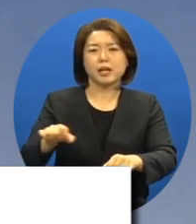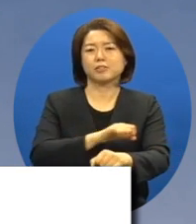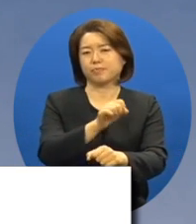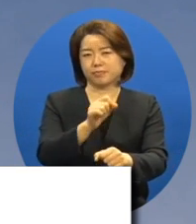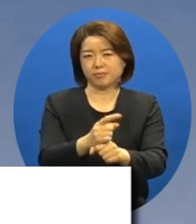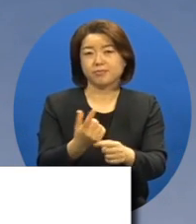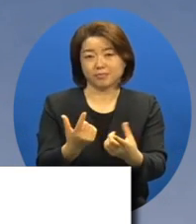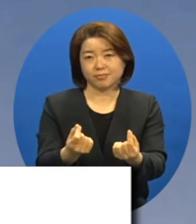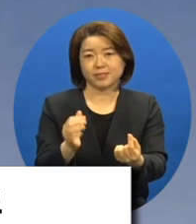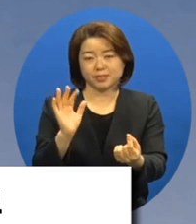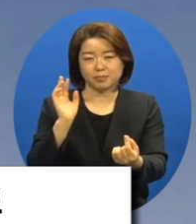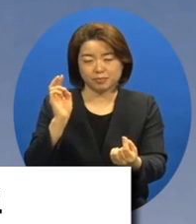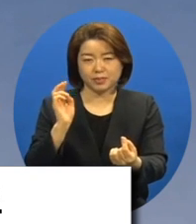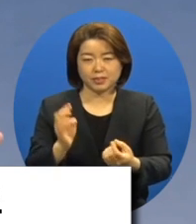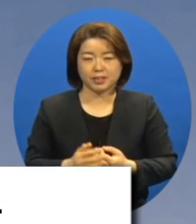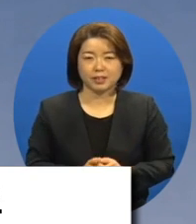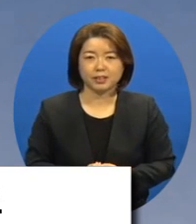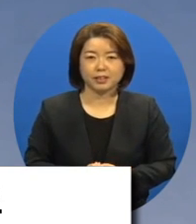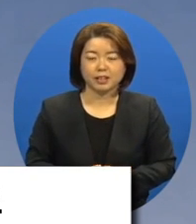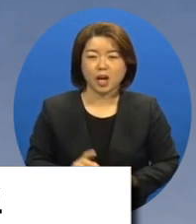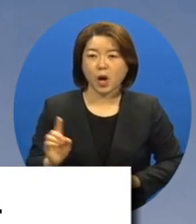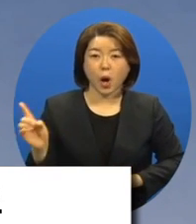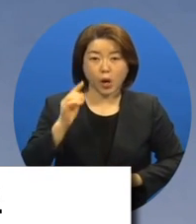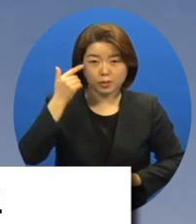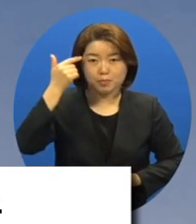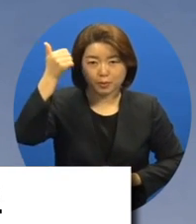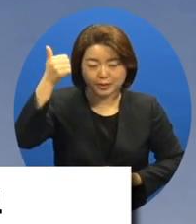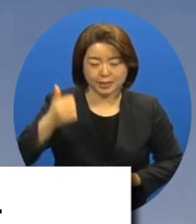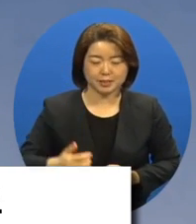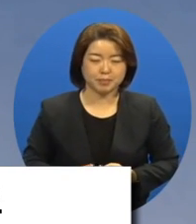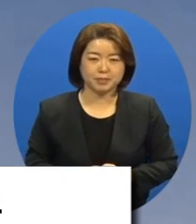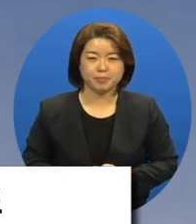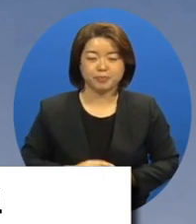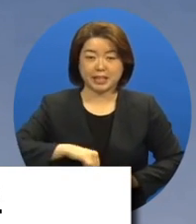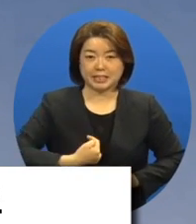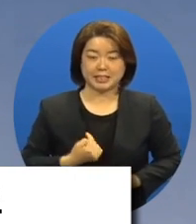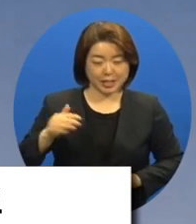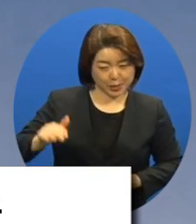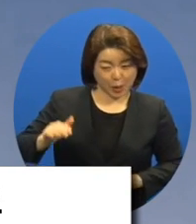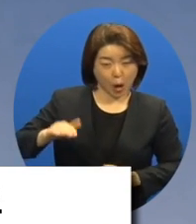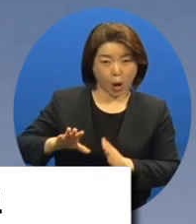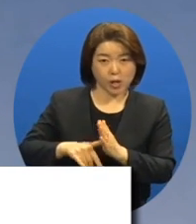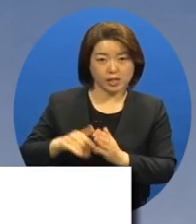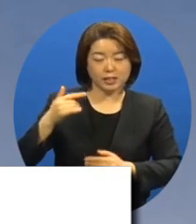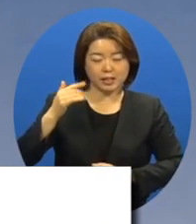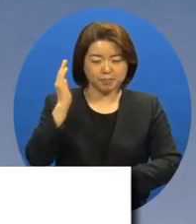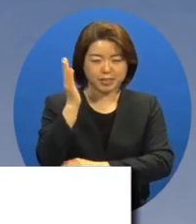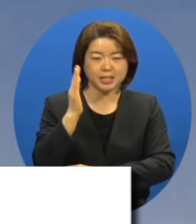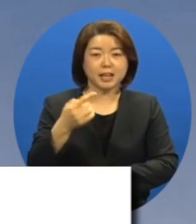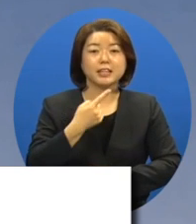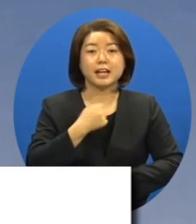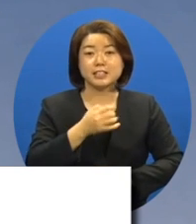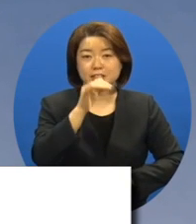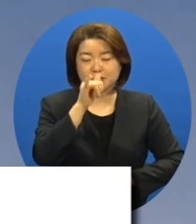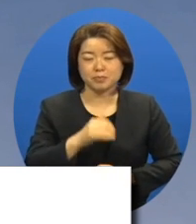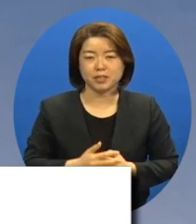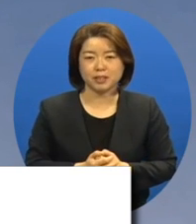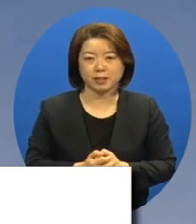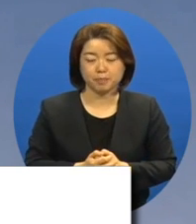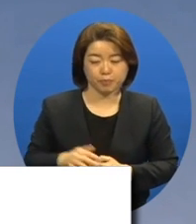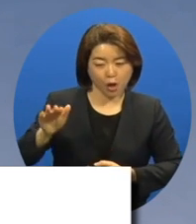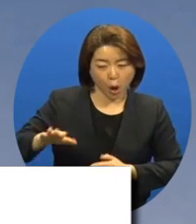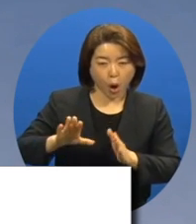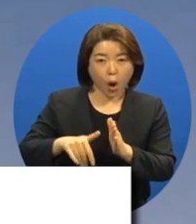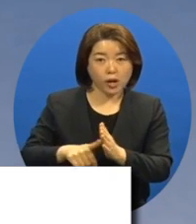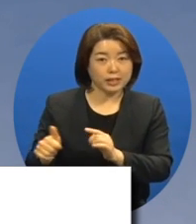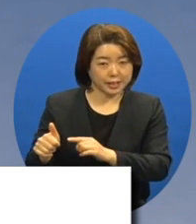것입니다 어느 목사님이 자신의 어딜 때 이야기를 하시더라 어려서부터 그는 참 교회 정말